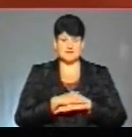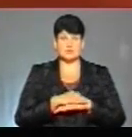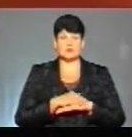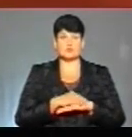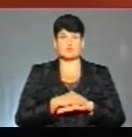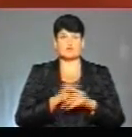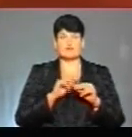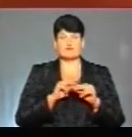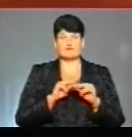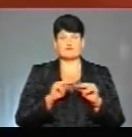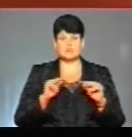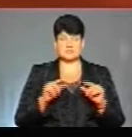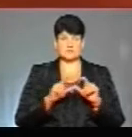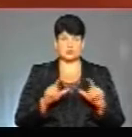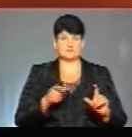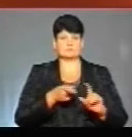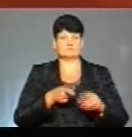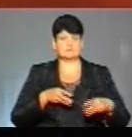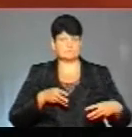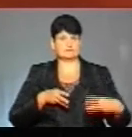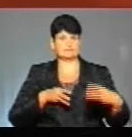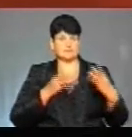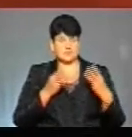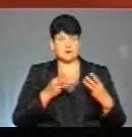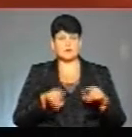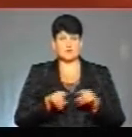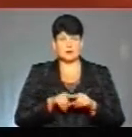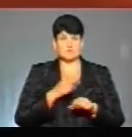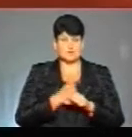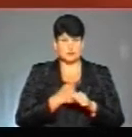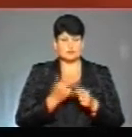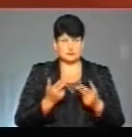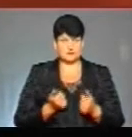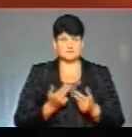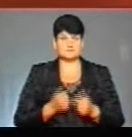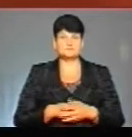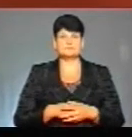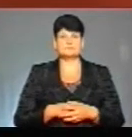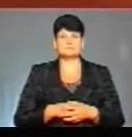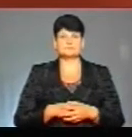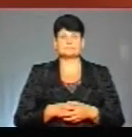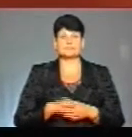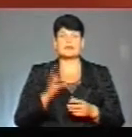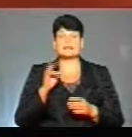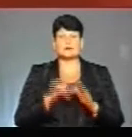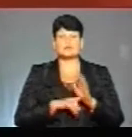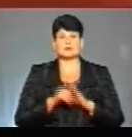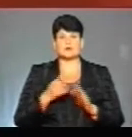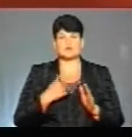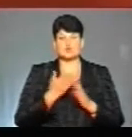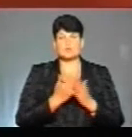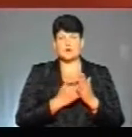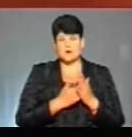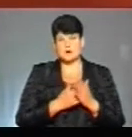вчитель так. виходить на зв'язок Звичайно. З цими учнями і також з ними ще працює. Так. На початку нашої програми